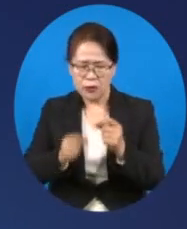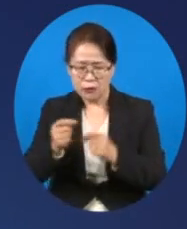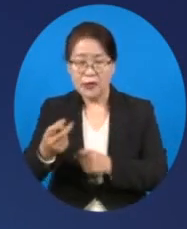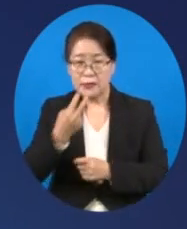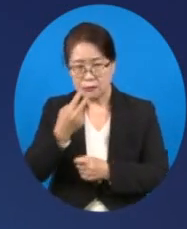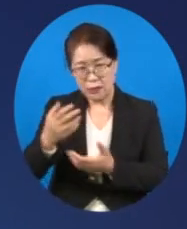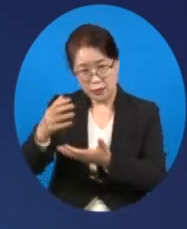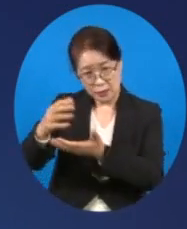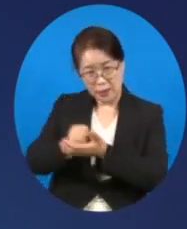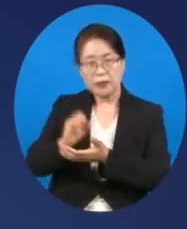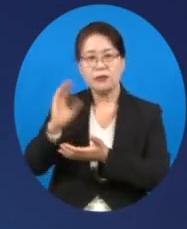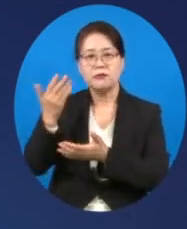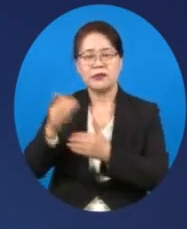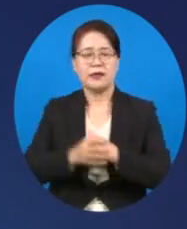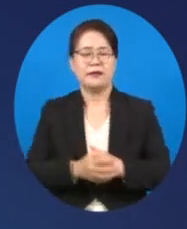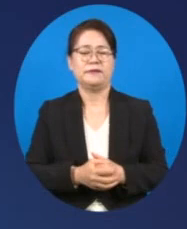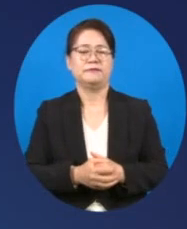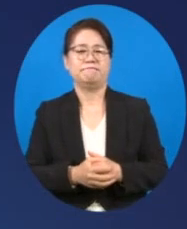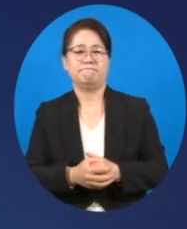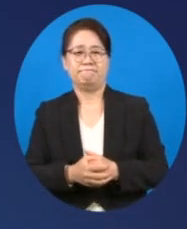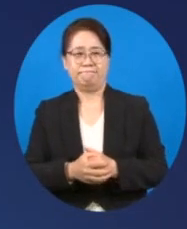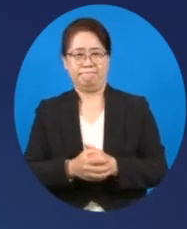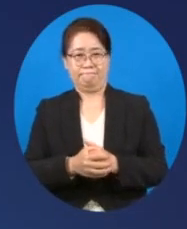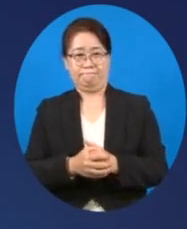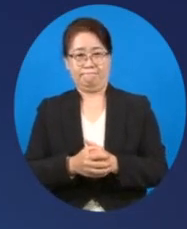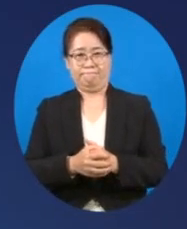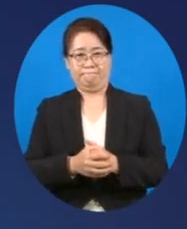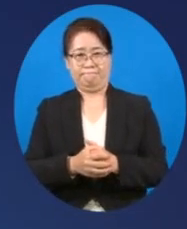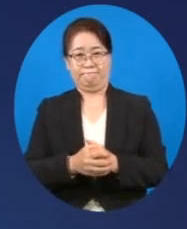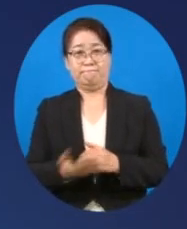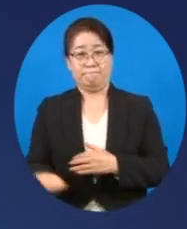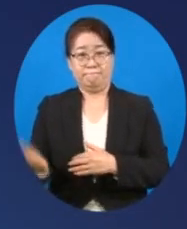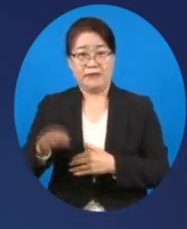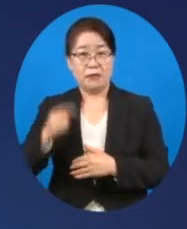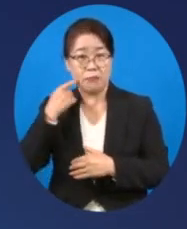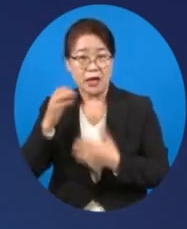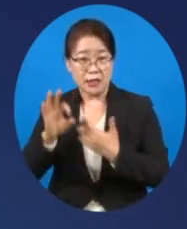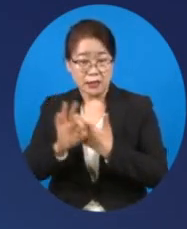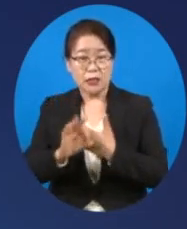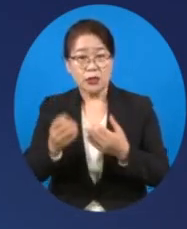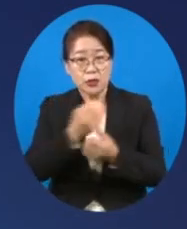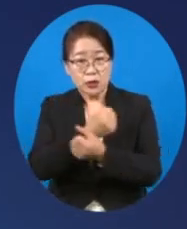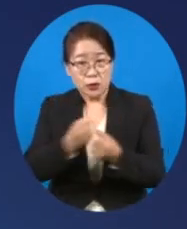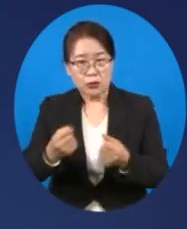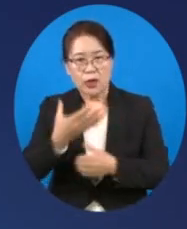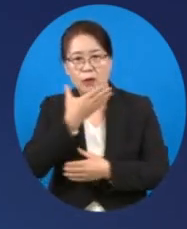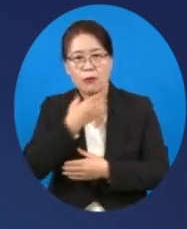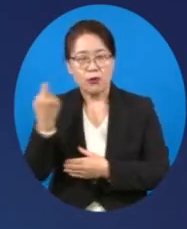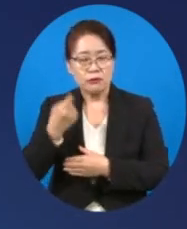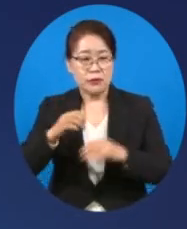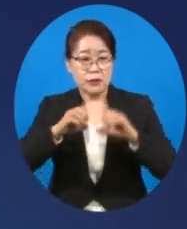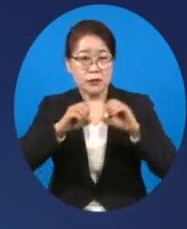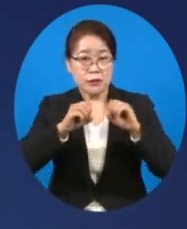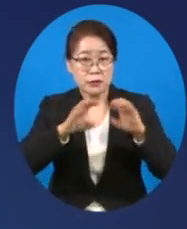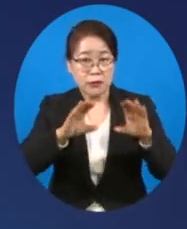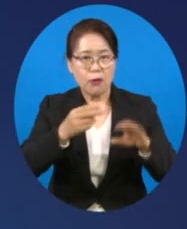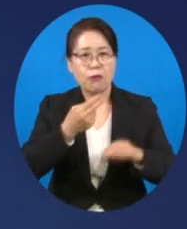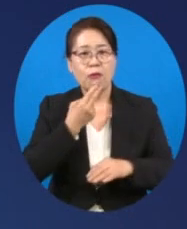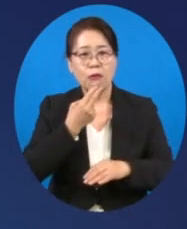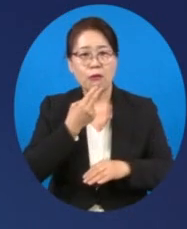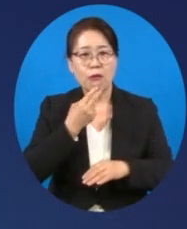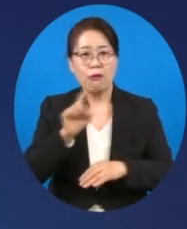그런데 말입니다 그런데 우리가 만일이 용서의 복음을 전하지 않는다면